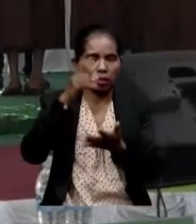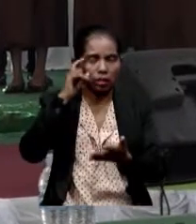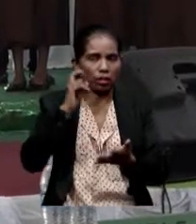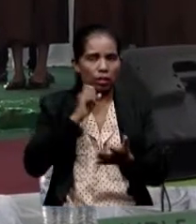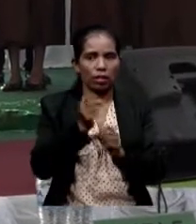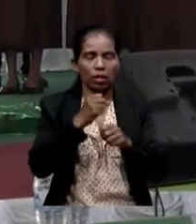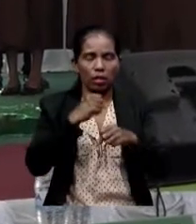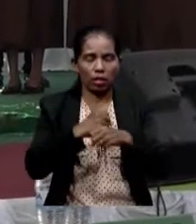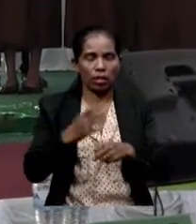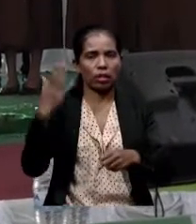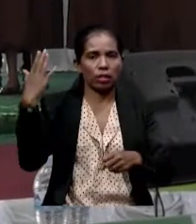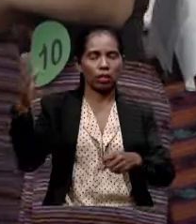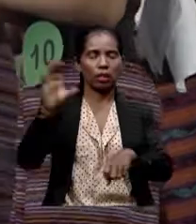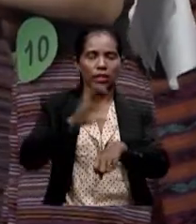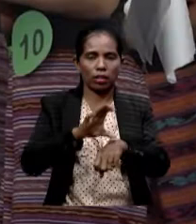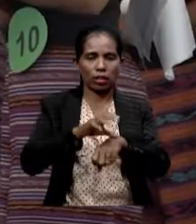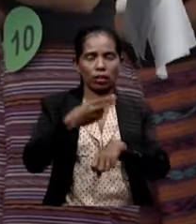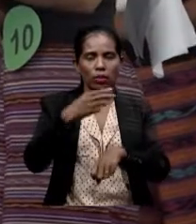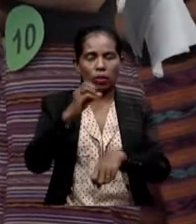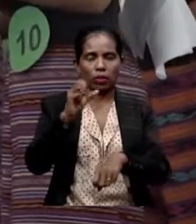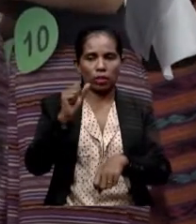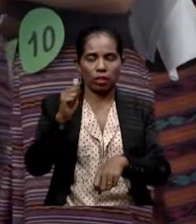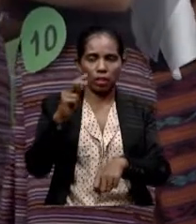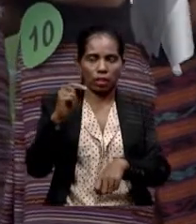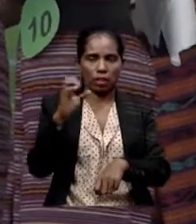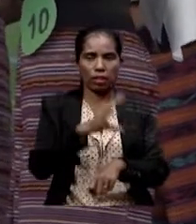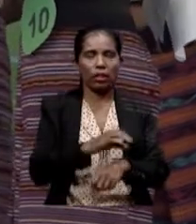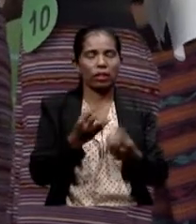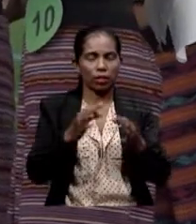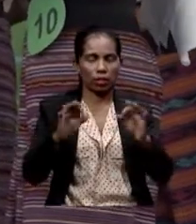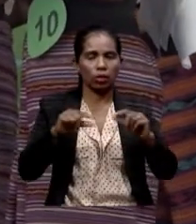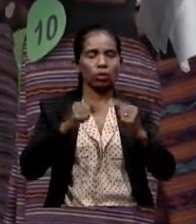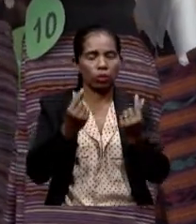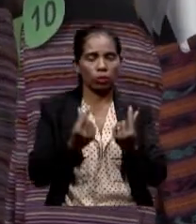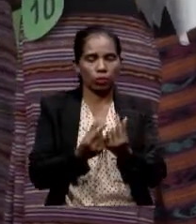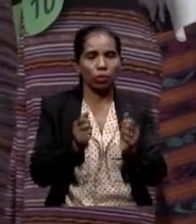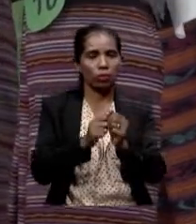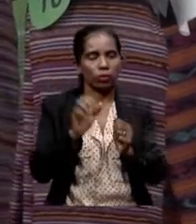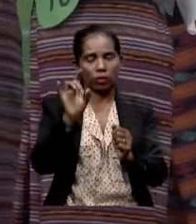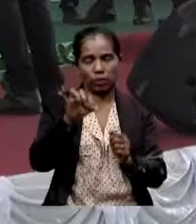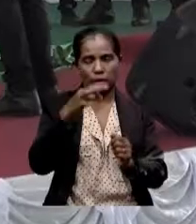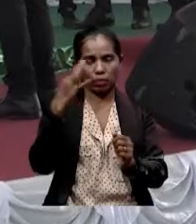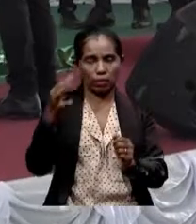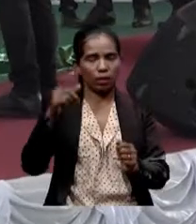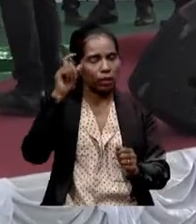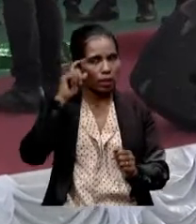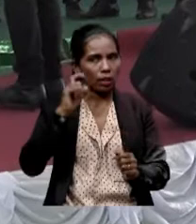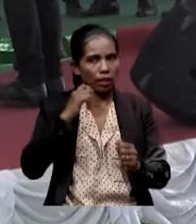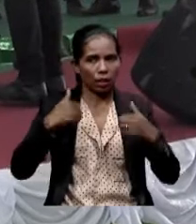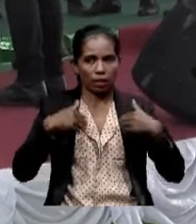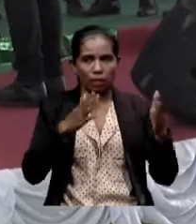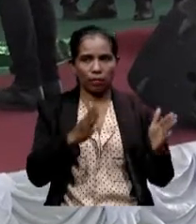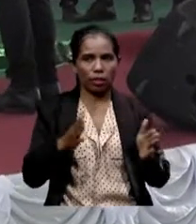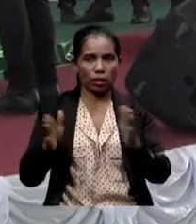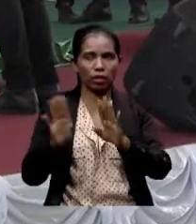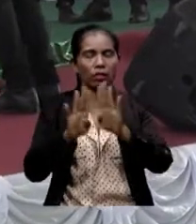selang hosana bebora dilim. Hafen remata total grupu koral Sanulu Resensia, Kairala Sanulus Maung, ia plano atau loke mos eventu